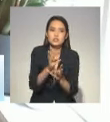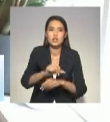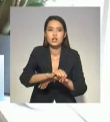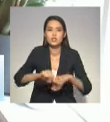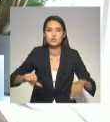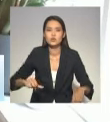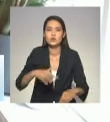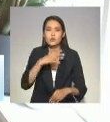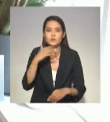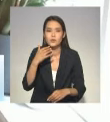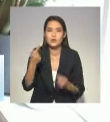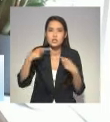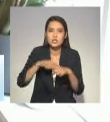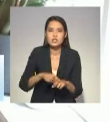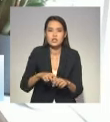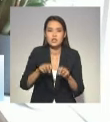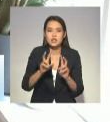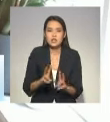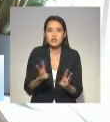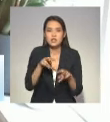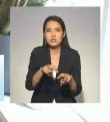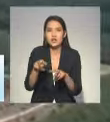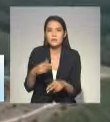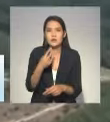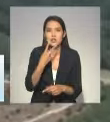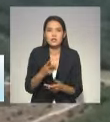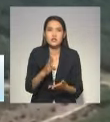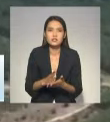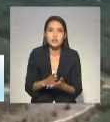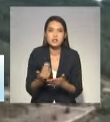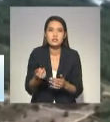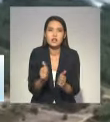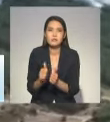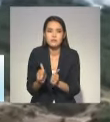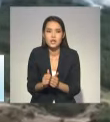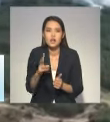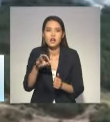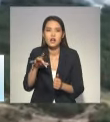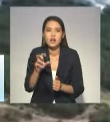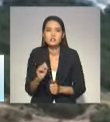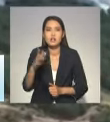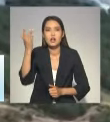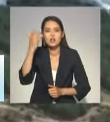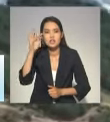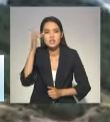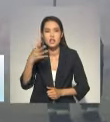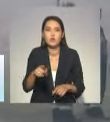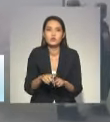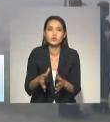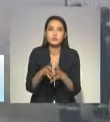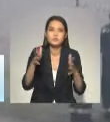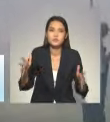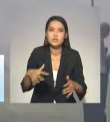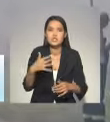и серьезности лесных пожаров, которые мы наблюдаем сейчас. Ближайший сосед Канады, Соединенные Штаты, выслали уже более